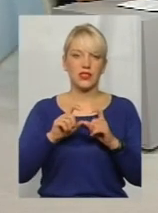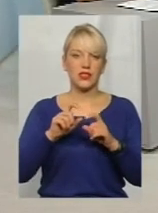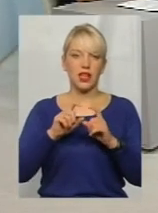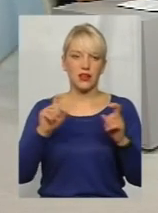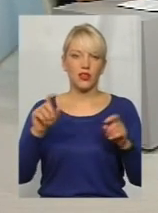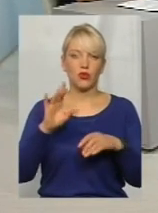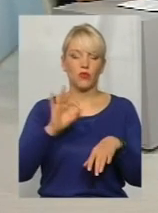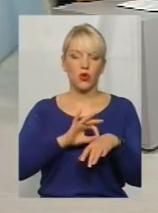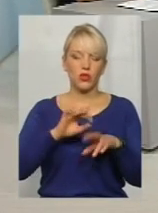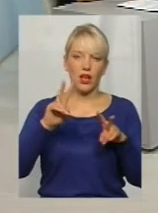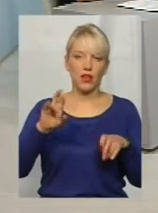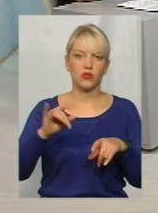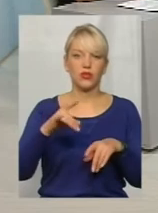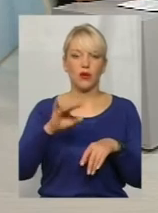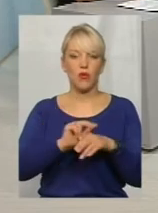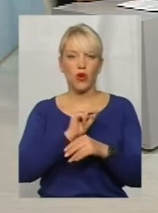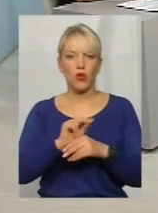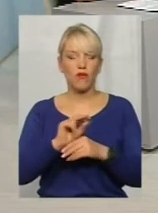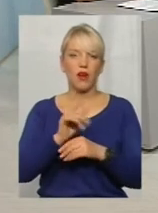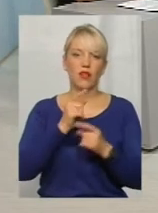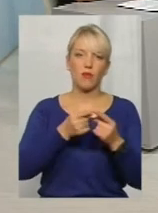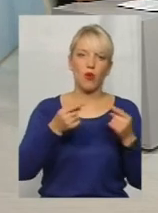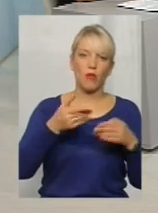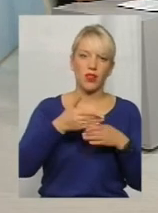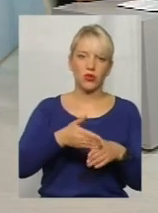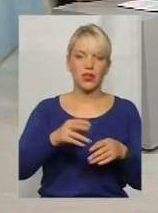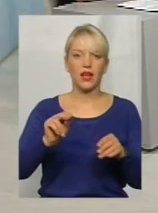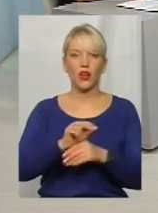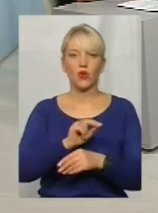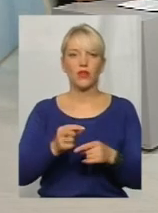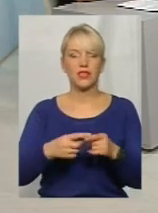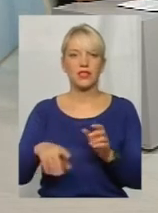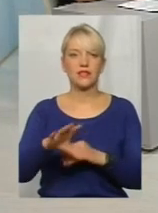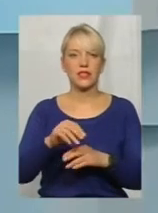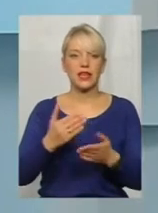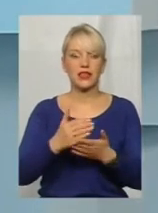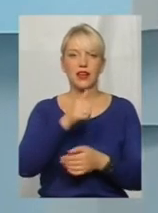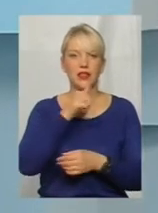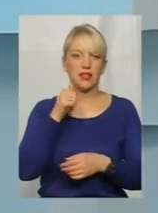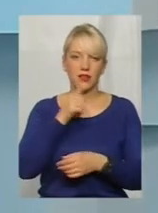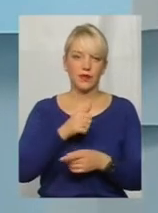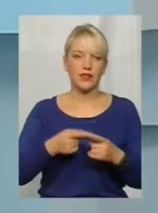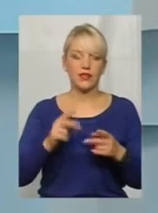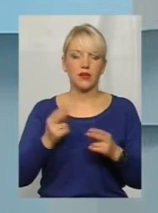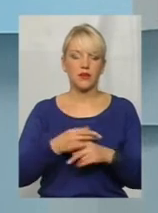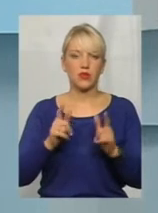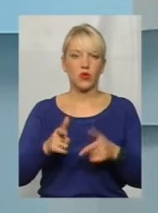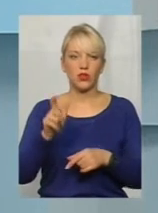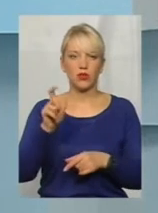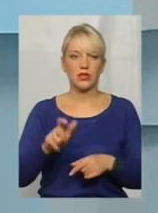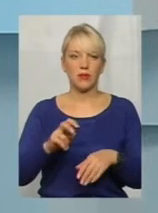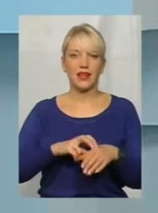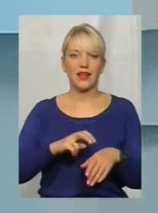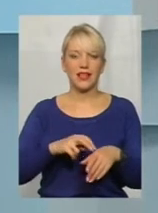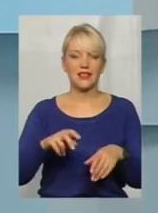діагноз, про лікування, про методи лікування. Це вся інформація є, становить лікарську таємницю. І без згоди особи